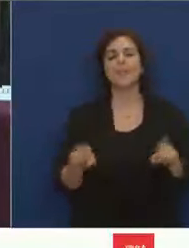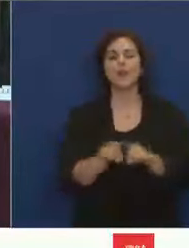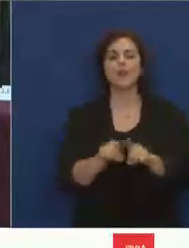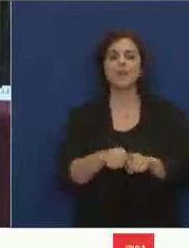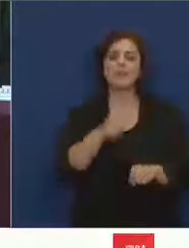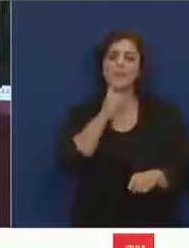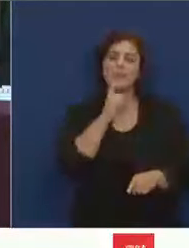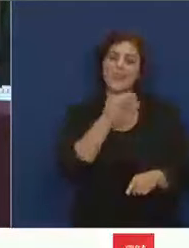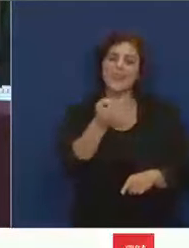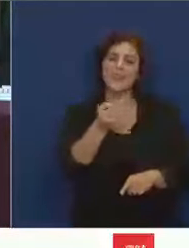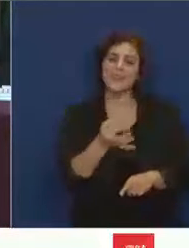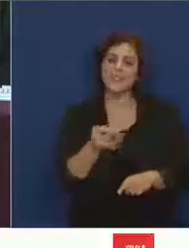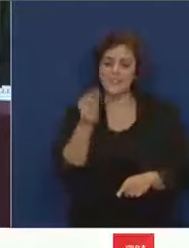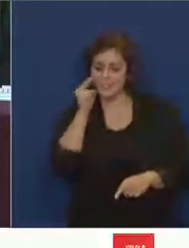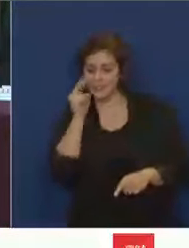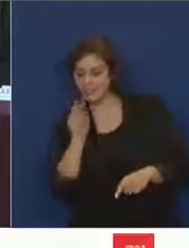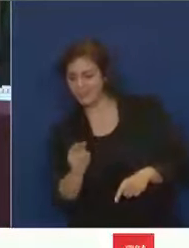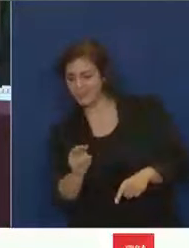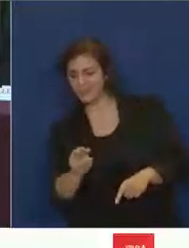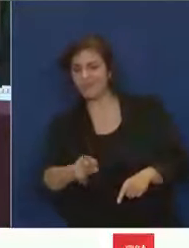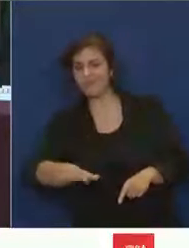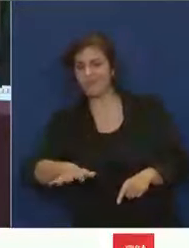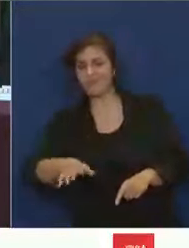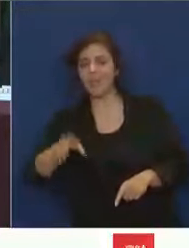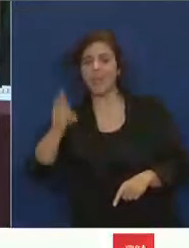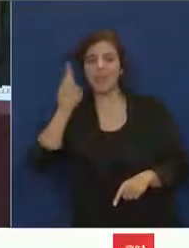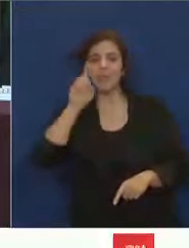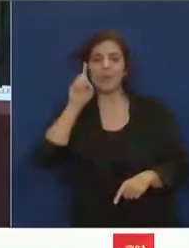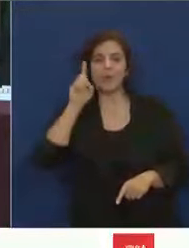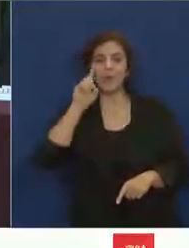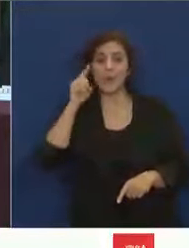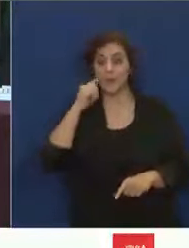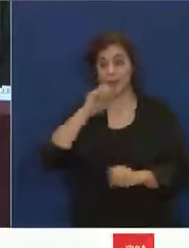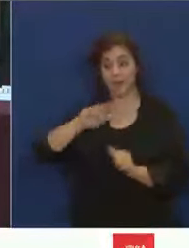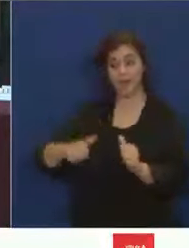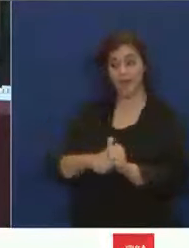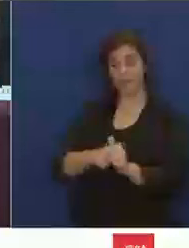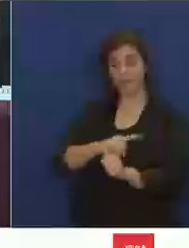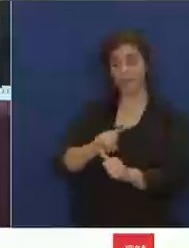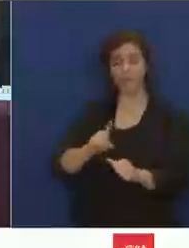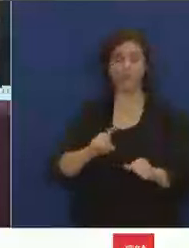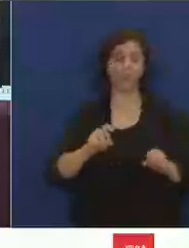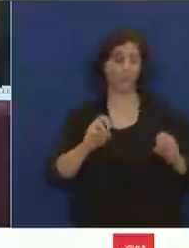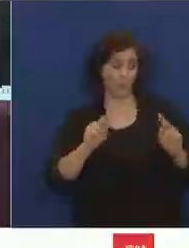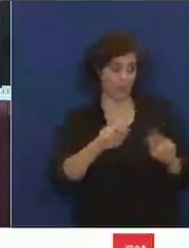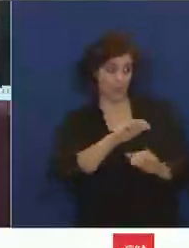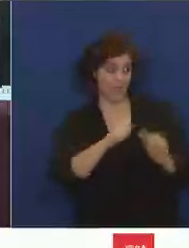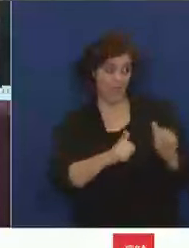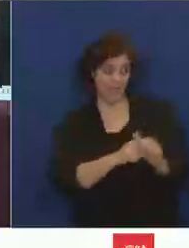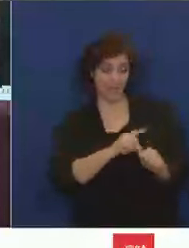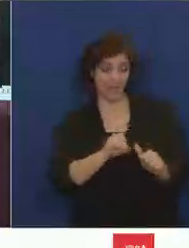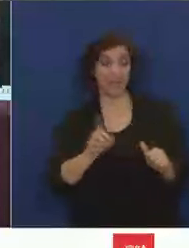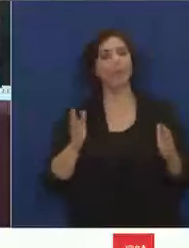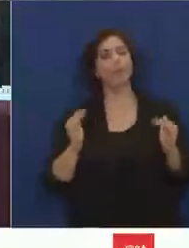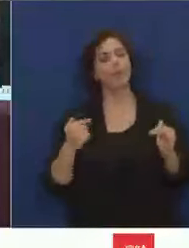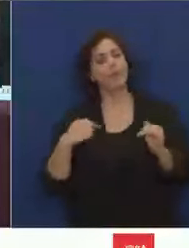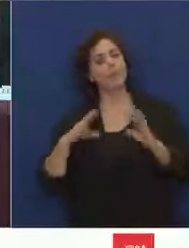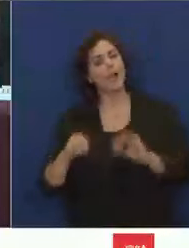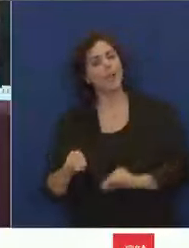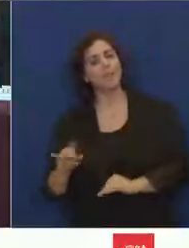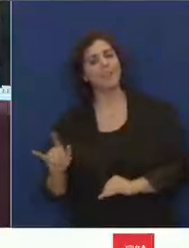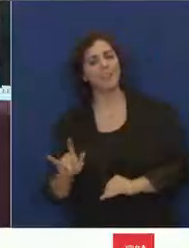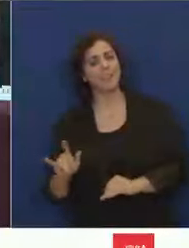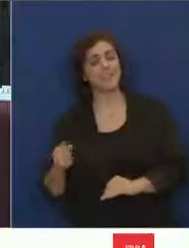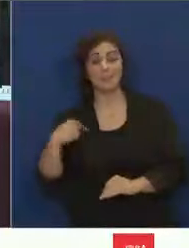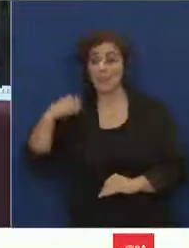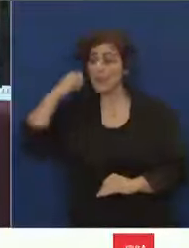mon regard n'était pas avisé parce que je ne suis pas adjointe, j'en conviens. Pour autant, je vis à Lille et je passe moi-même tous les jours puisque, comme